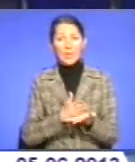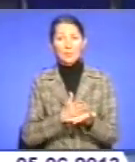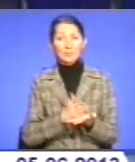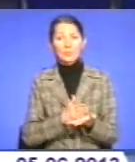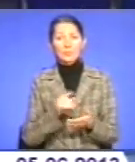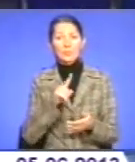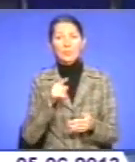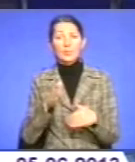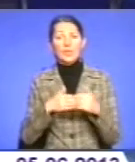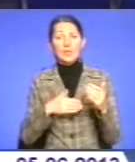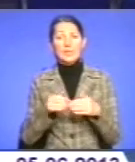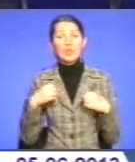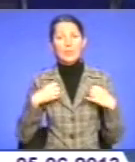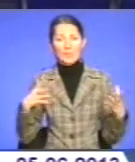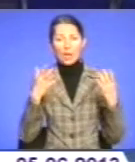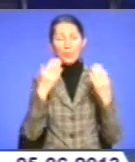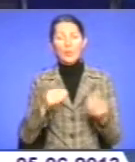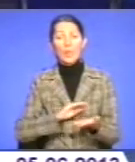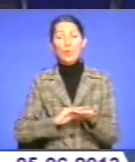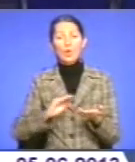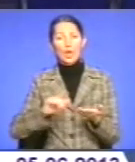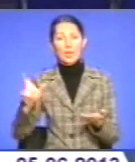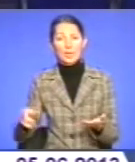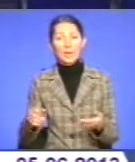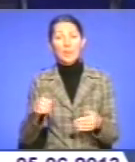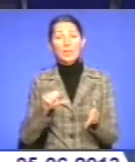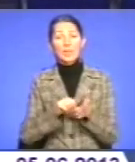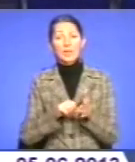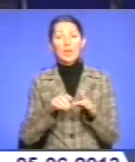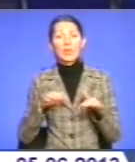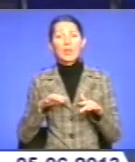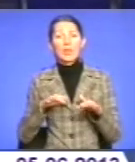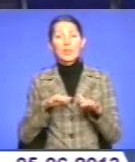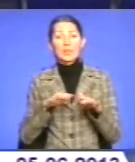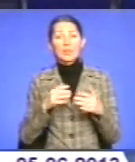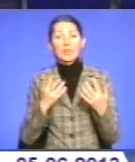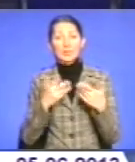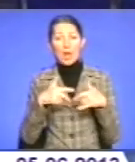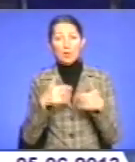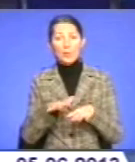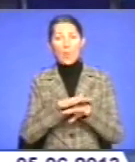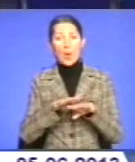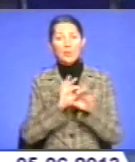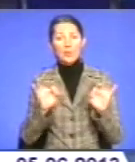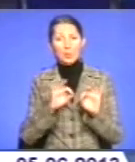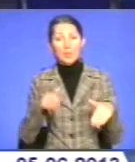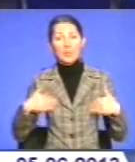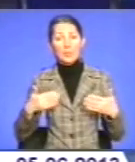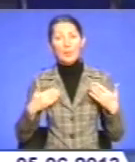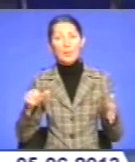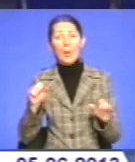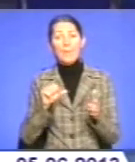Із професійним святом, Днем журналіста, представників засобів масової інформації привітали керівники